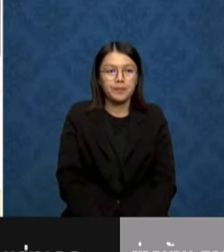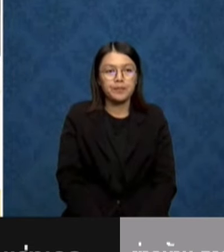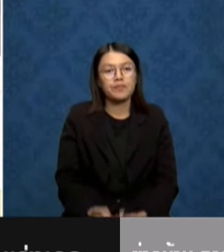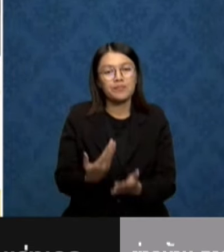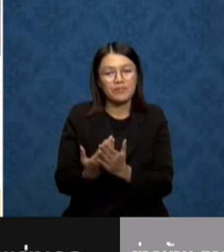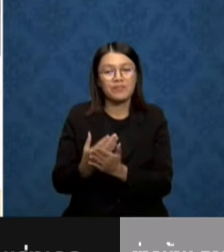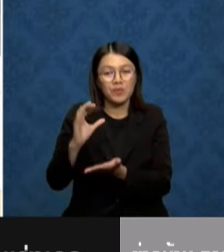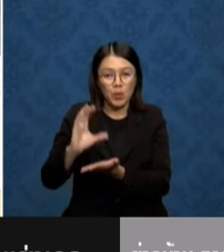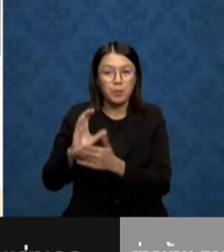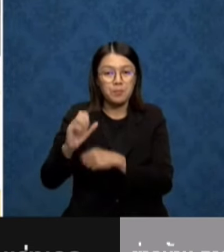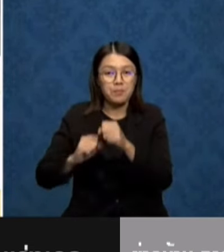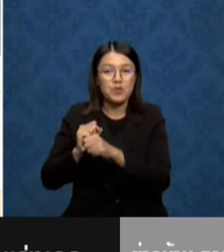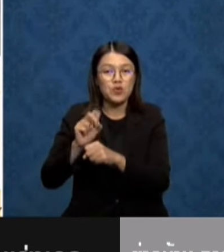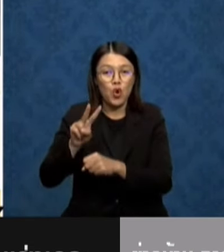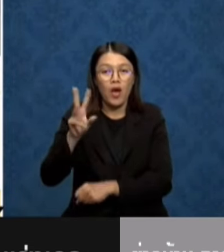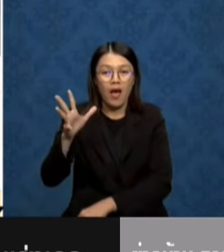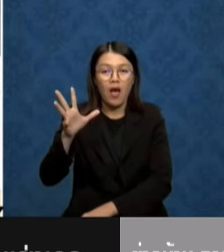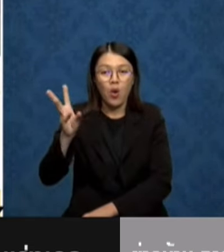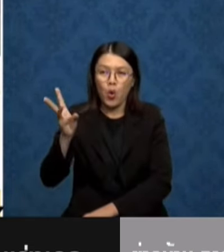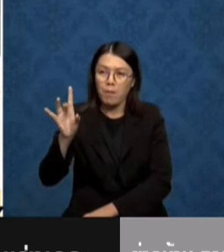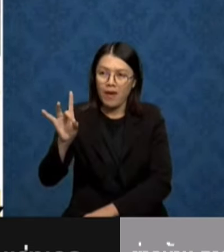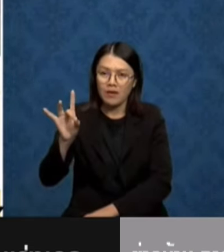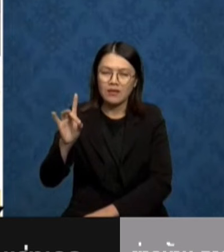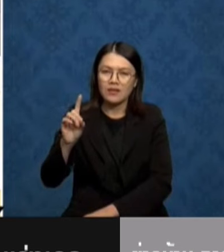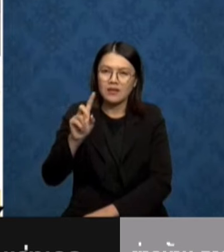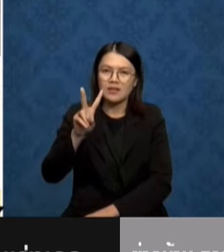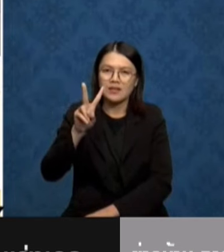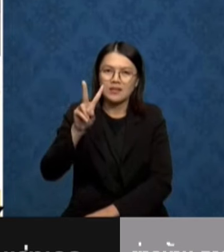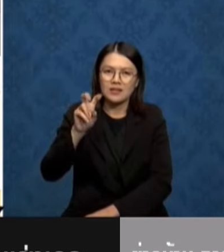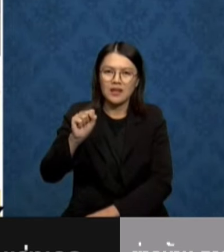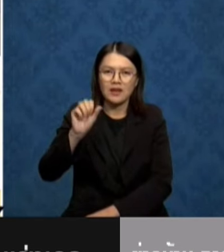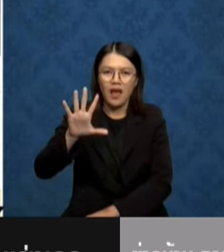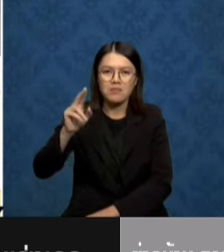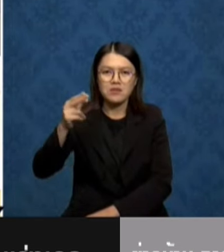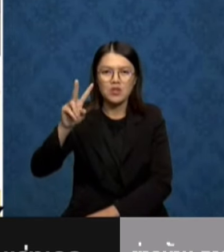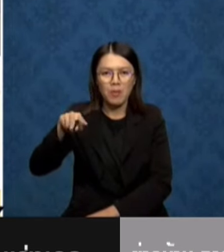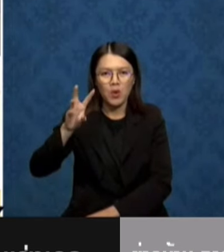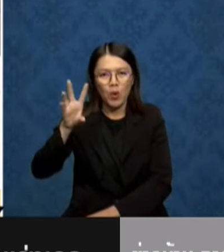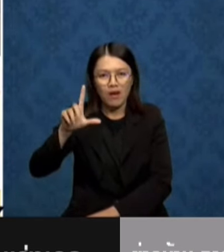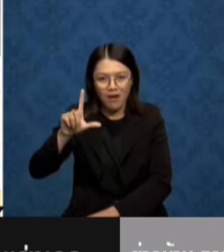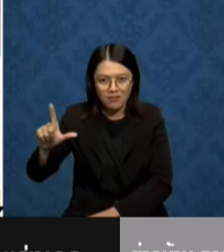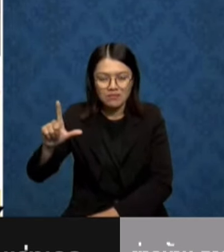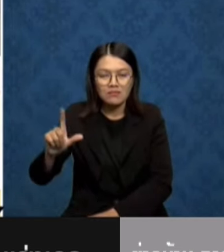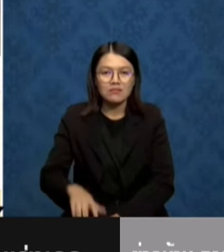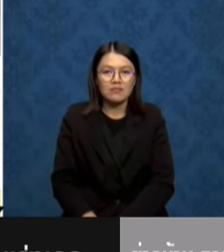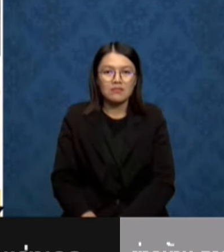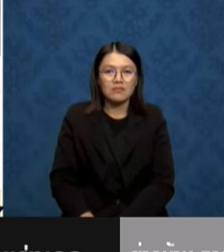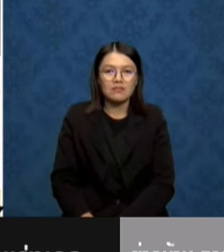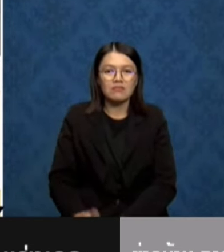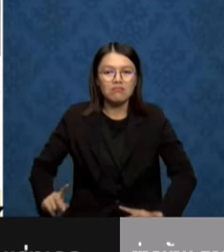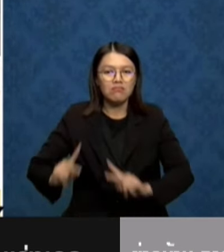มันอันตรายแกเลยฝากรัฐบาลไว้เถอะอันนี้คือในแง่ของเรื่องการเงินการคลังแต่ทิ้งท้